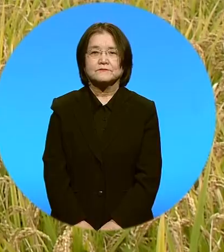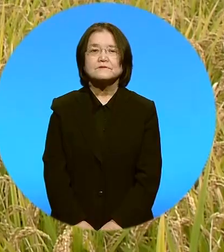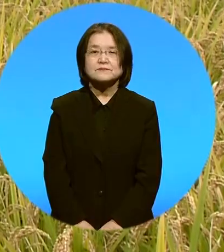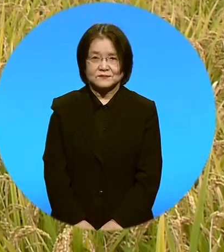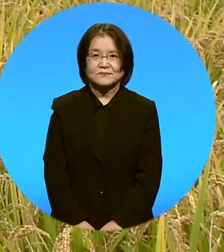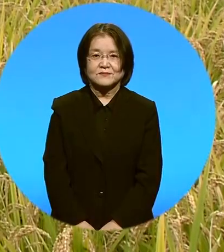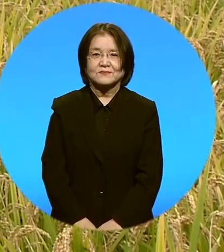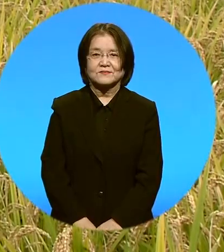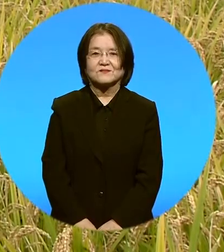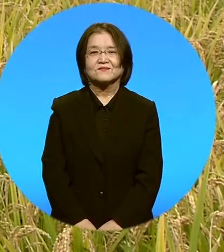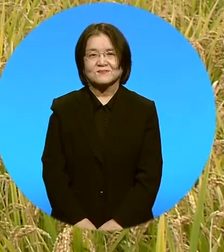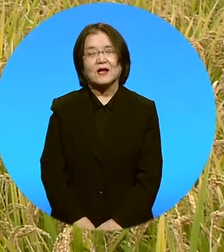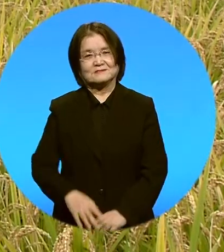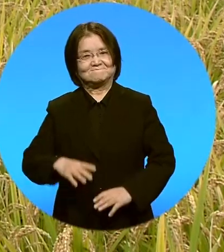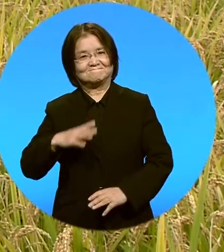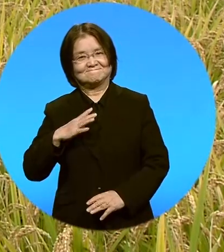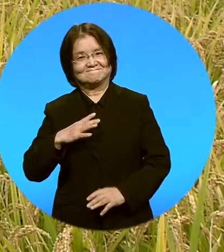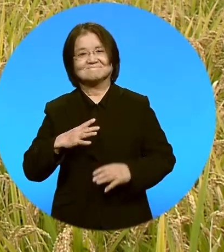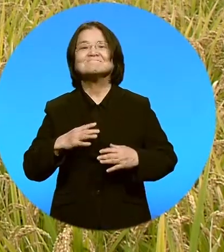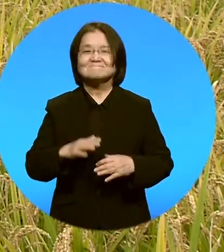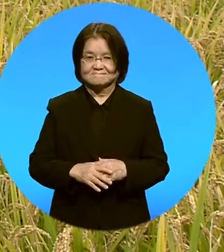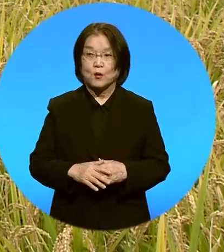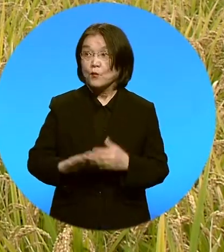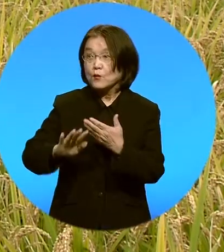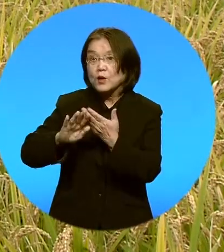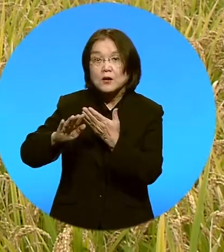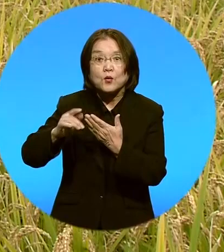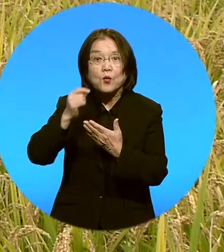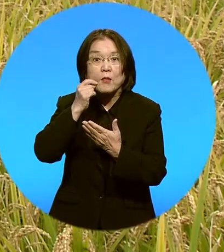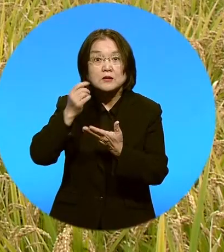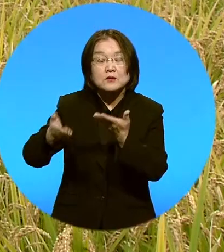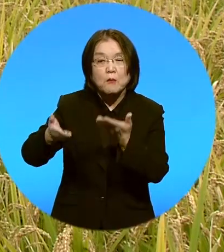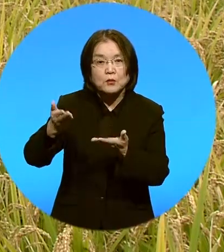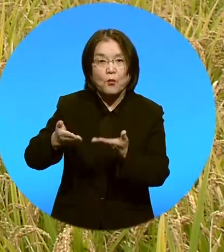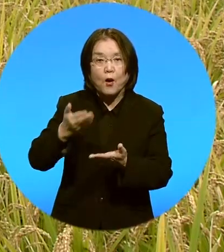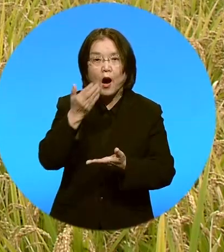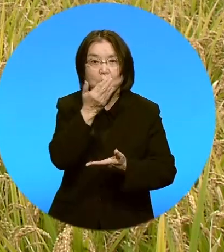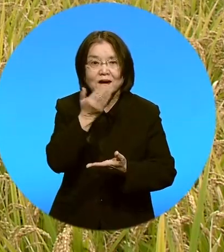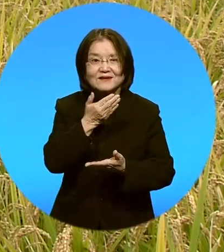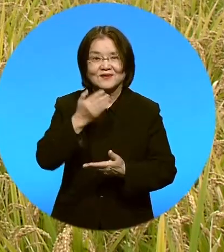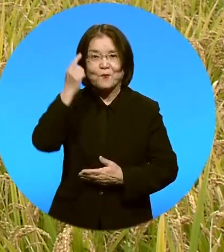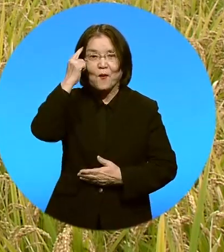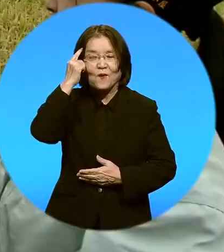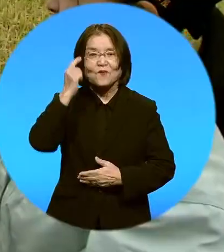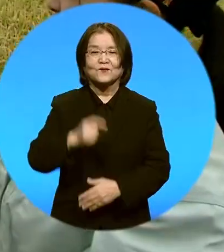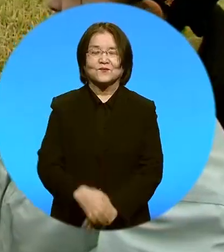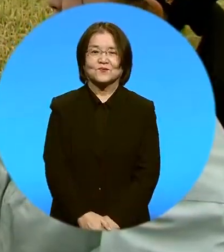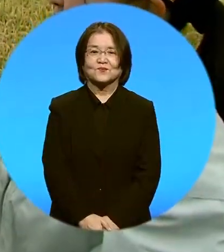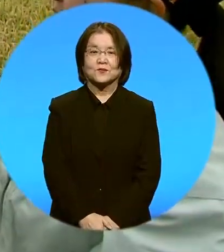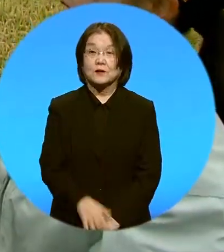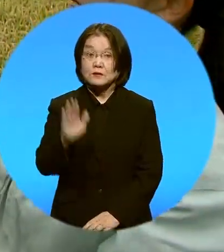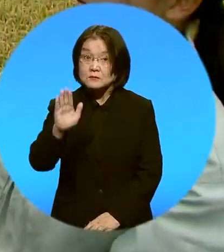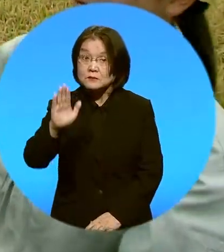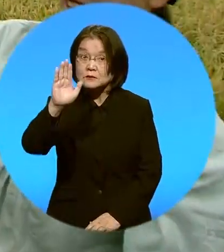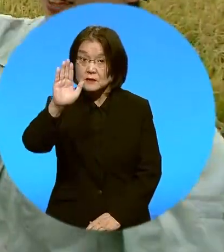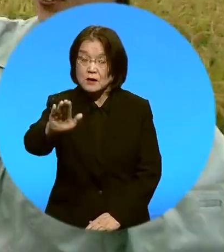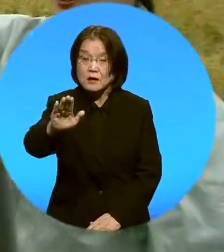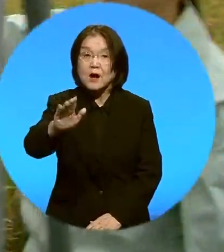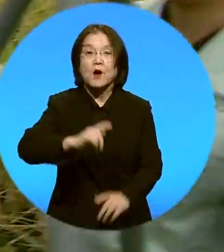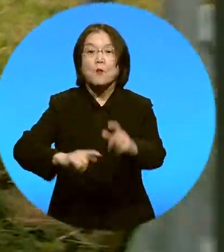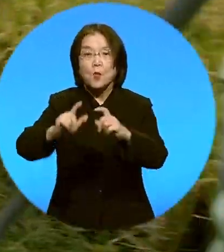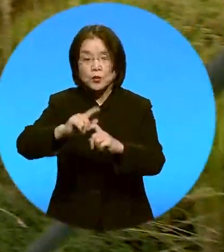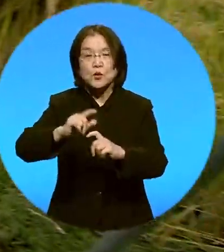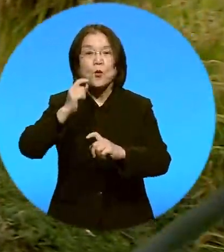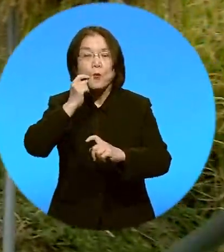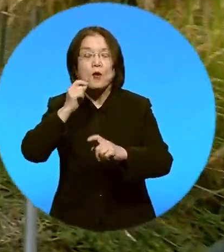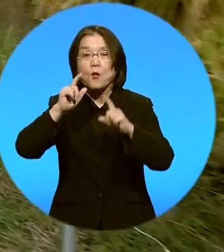自分はですけど他のお米とはちょっと甘みが強いかなって思ってます。で今後はもっとこの伊佐米